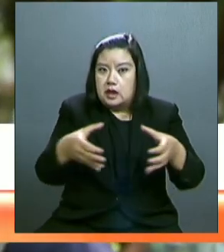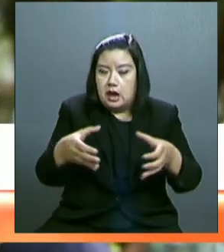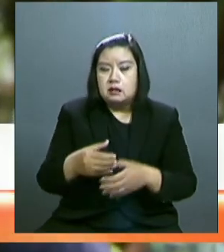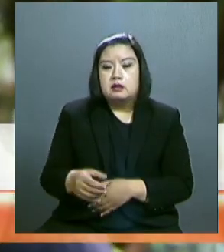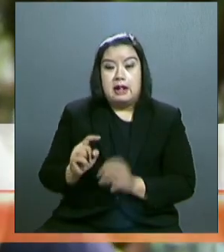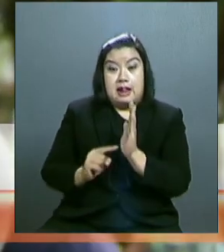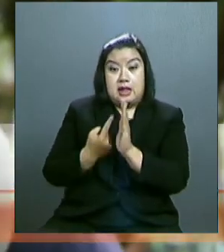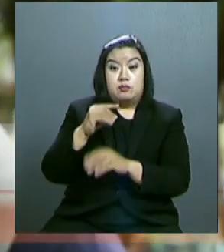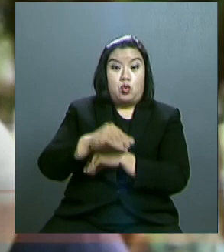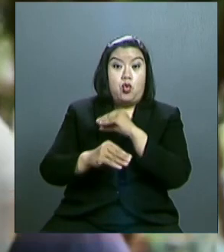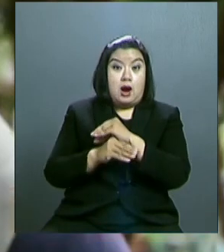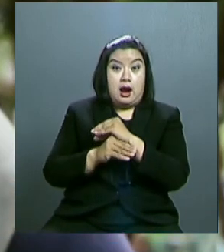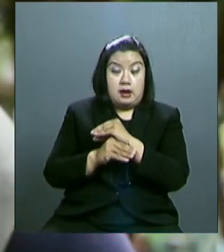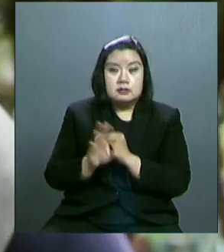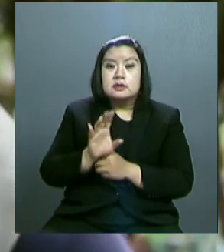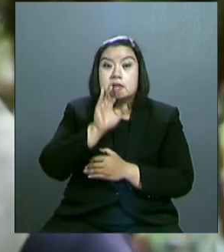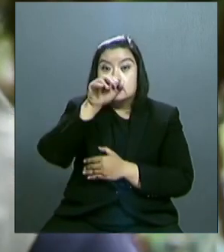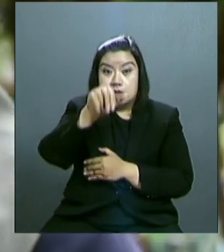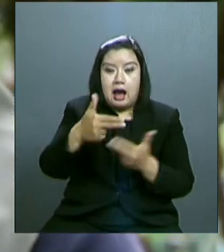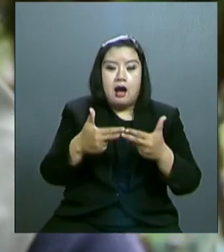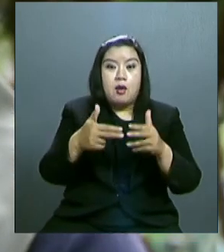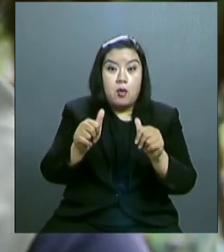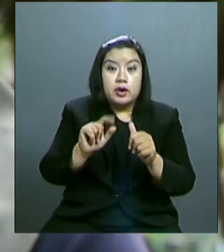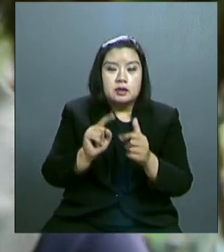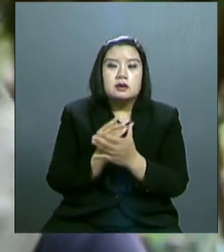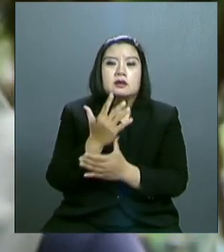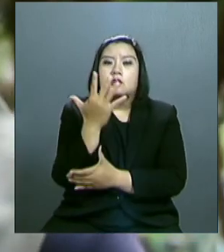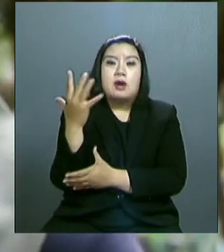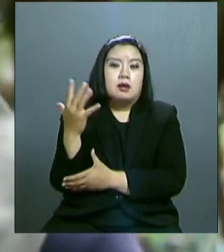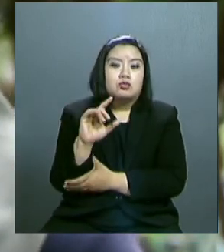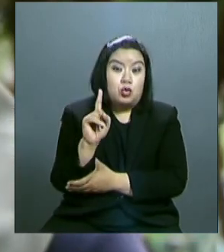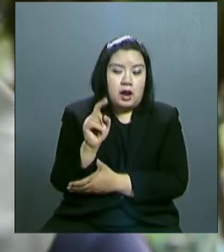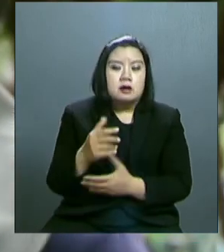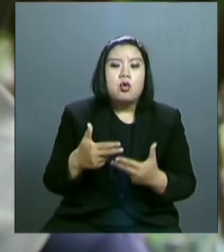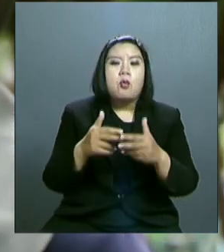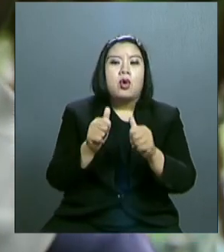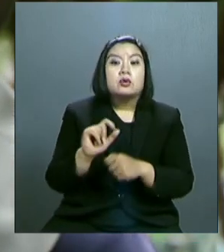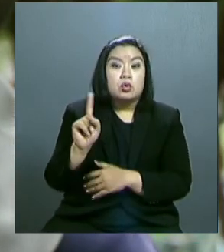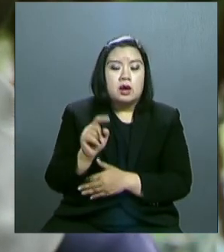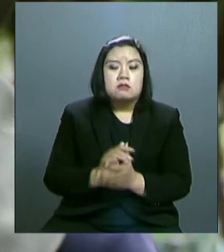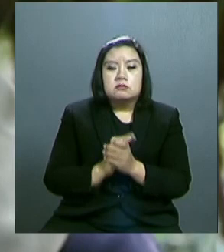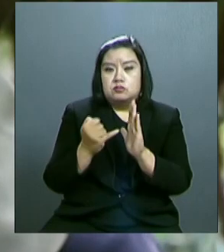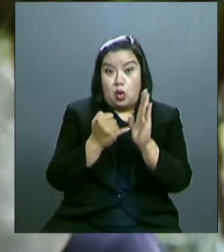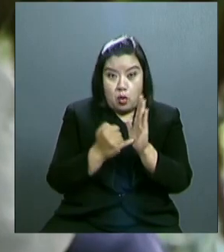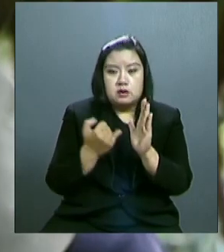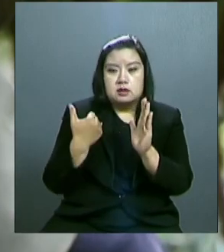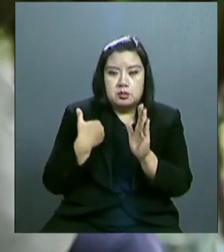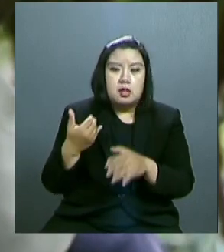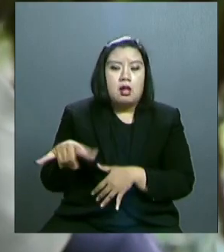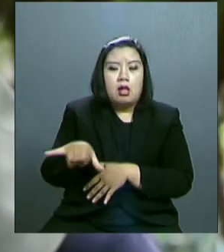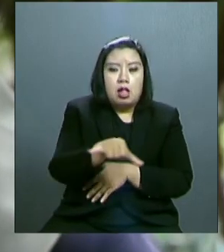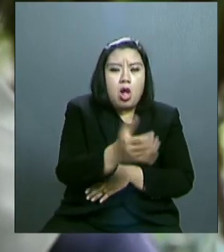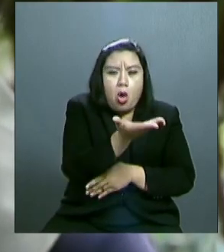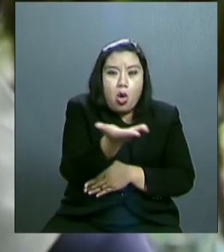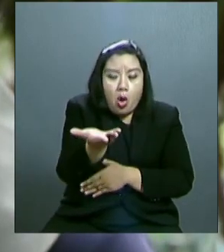างขึ้นถิ่นเพื่อพัฒนาสุรินทร์บ้านเกิดครับก็ช้างที่เคยไปเร่ร่อนอยู่ต่างๆก็กลับมาอยู่กับบ้านตัว